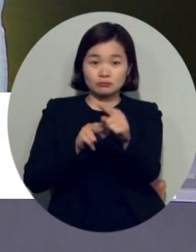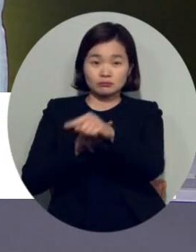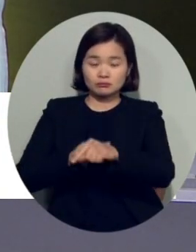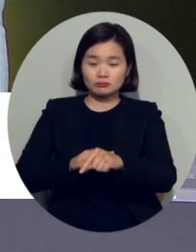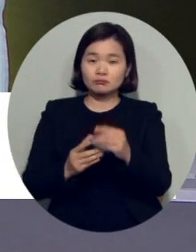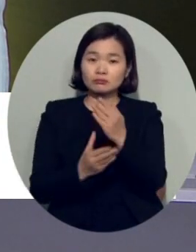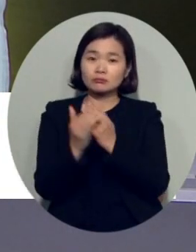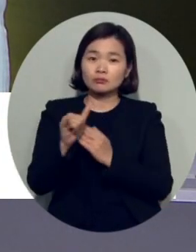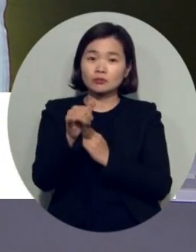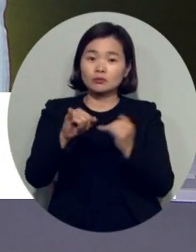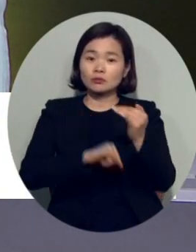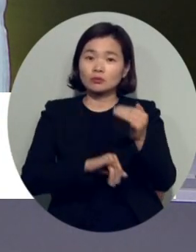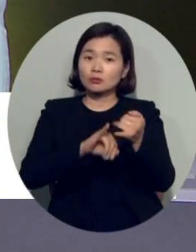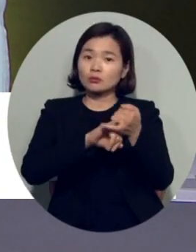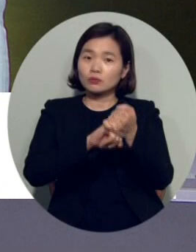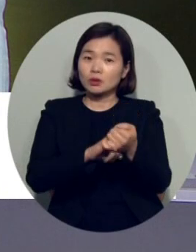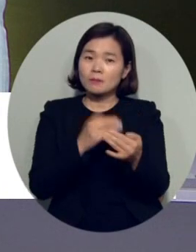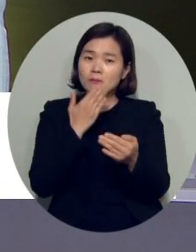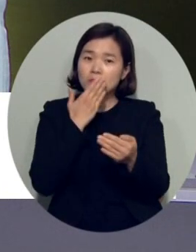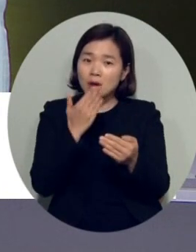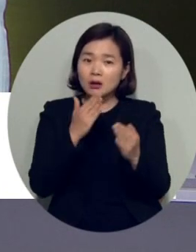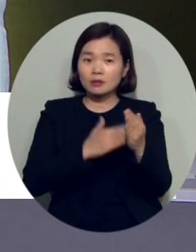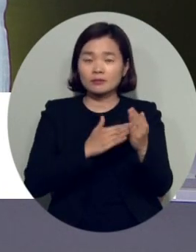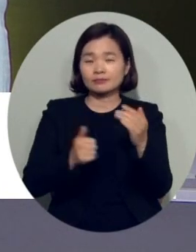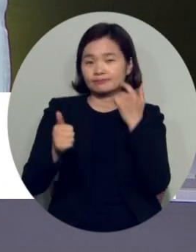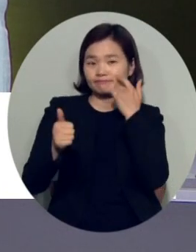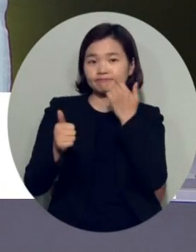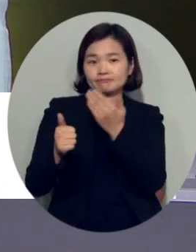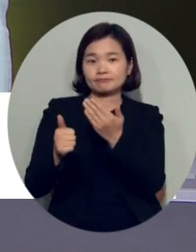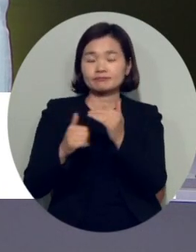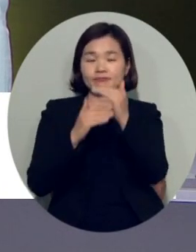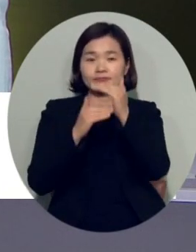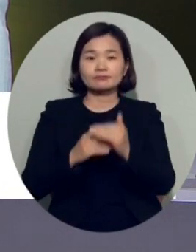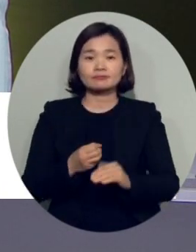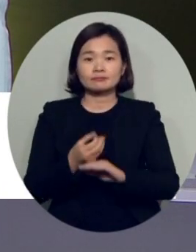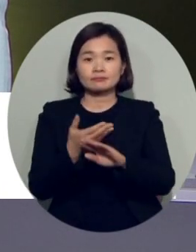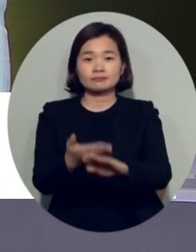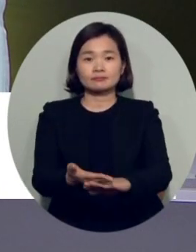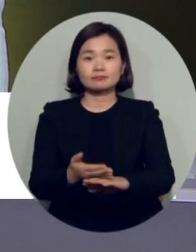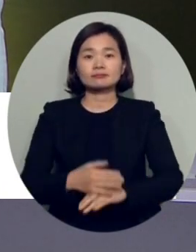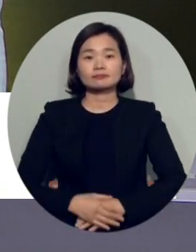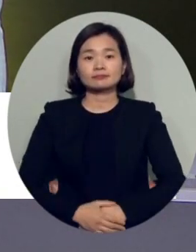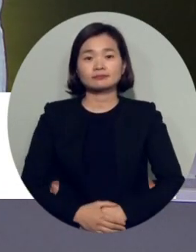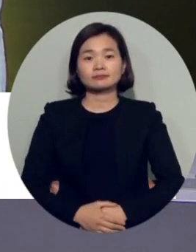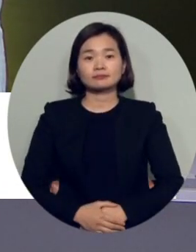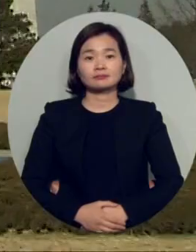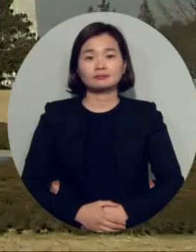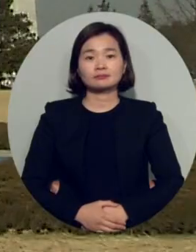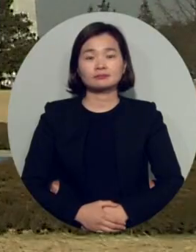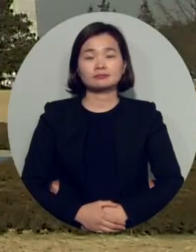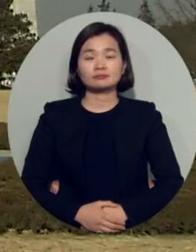공약을 어떻게 지켜낼 생각인지 공개 질의했습니다. 첫 소식 도건엽 기자입니다.